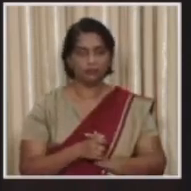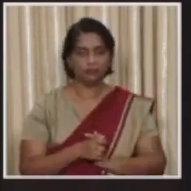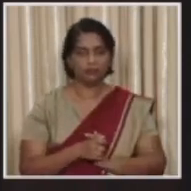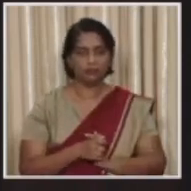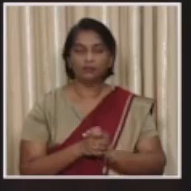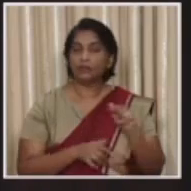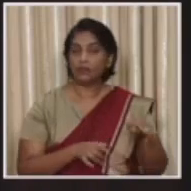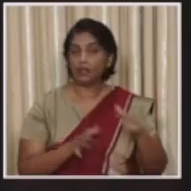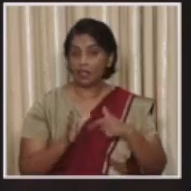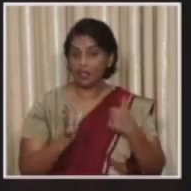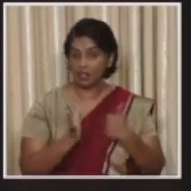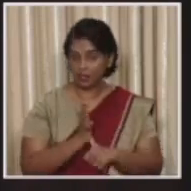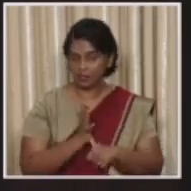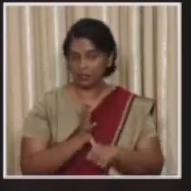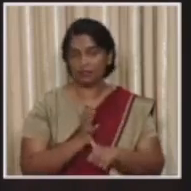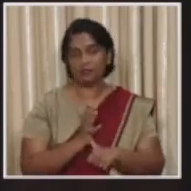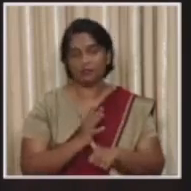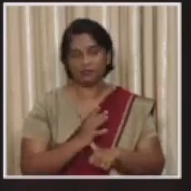මේ පනත